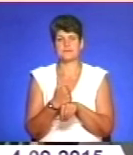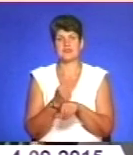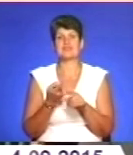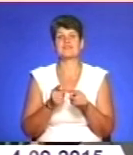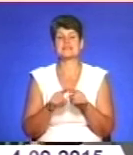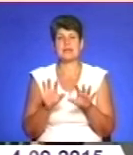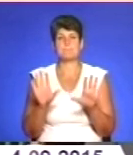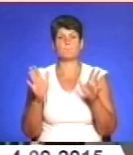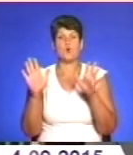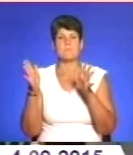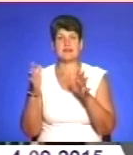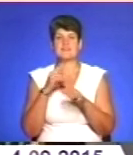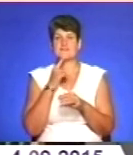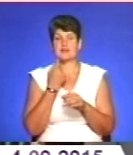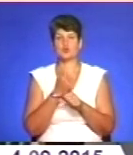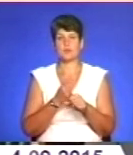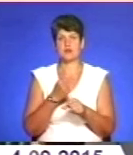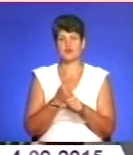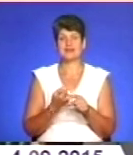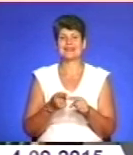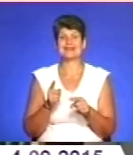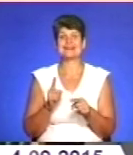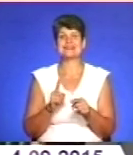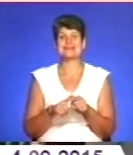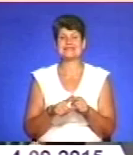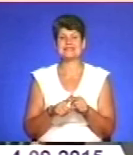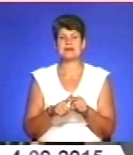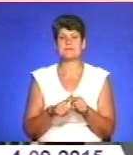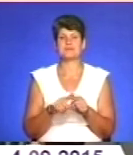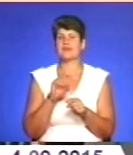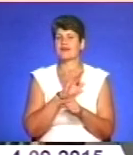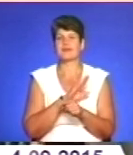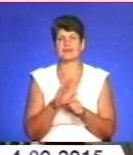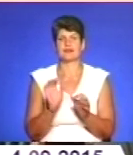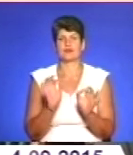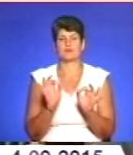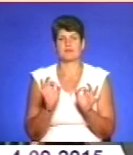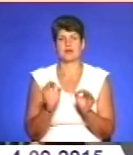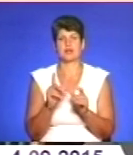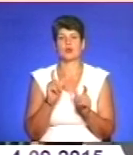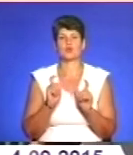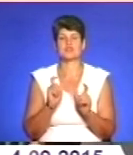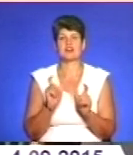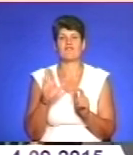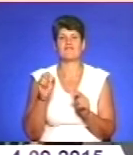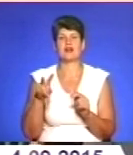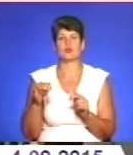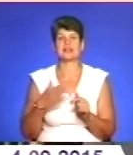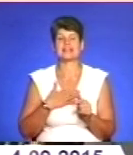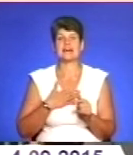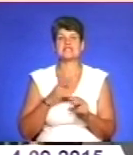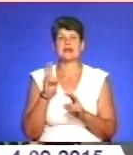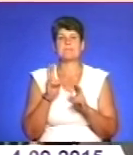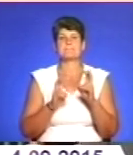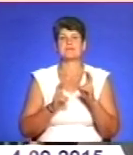даний момент тяжко працювати, це іменно нестабільний курс валюти. Тому що наше підприємство дуже залежне